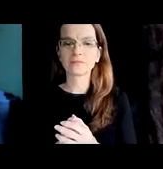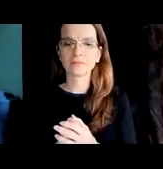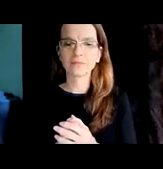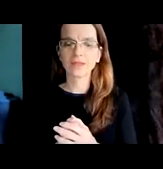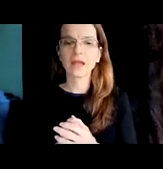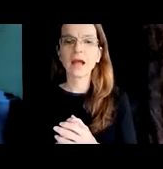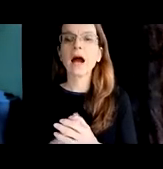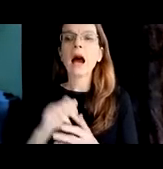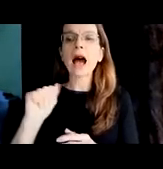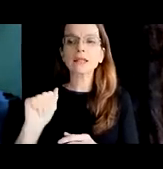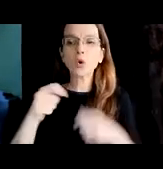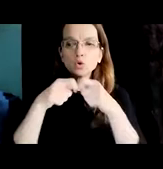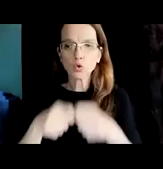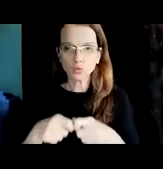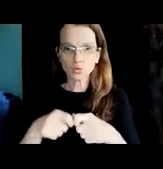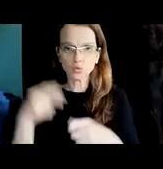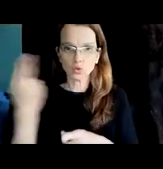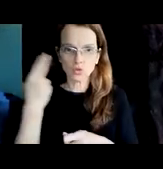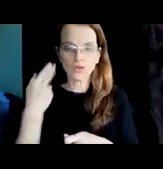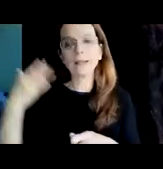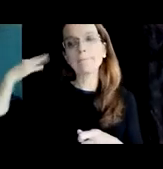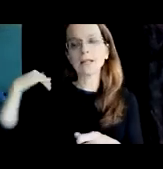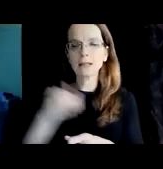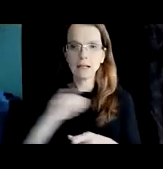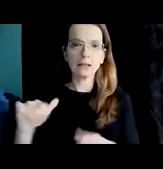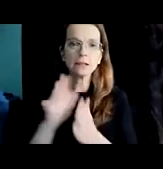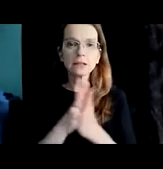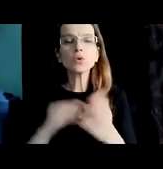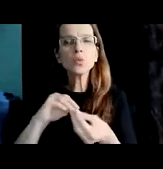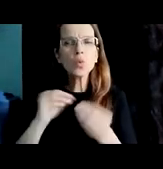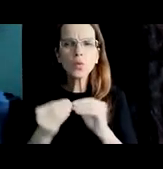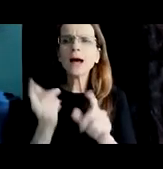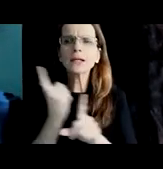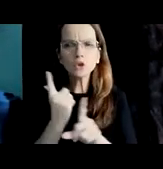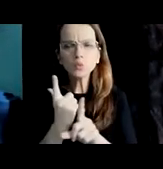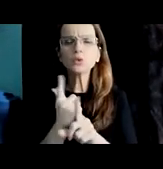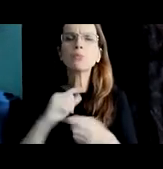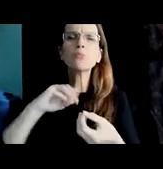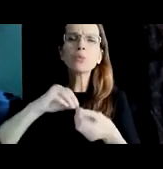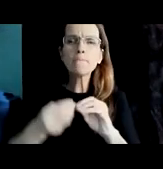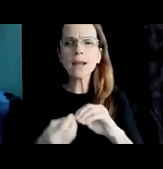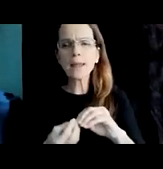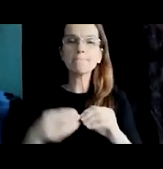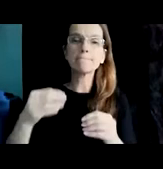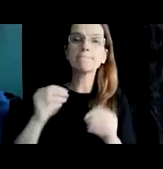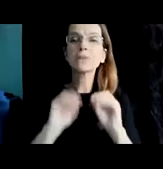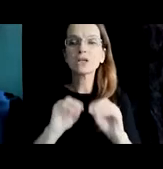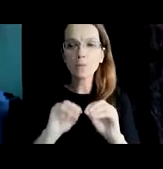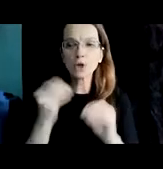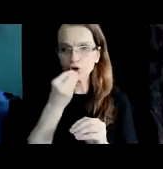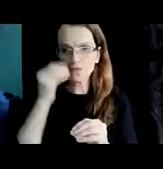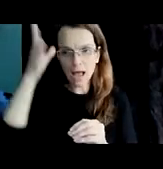V Andragoškem društvu Slovenije smo se pred leti pričeli ukvarjati tudi s problemi izobraževanja odraslih posebnimi